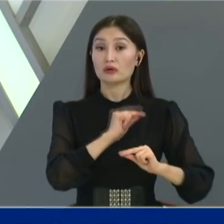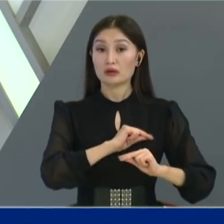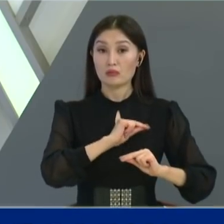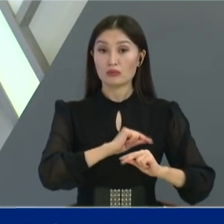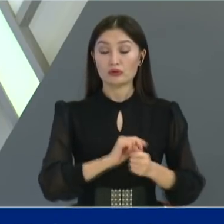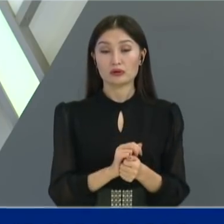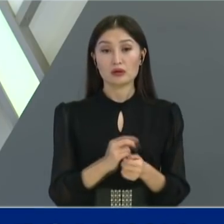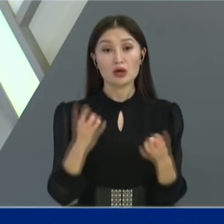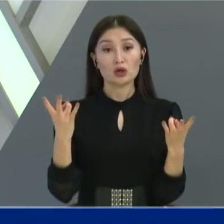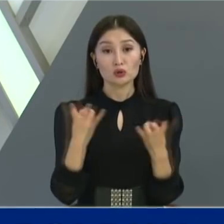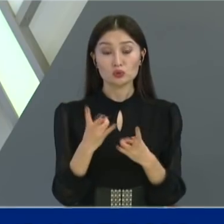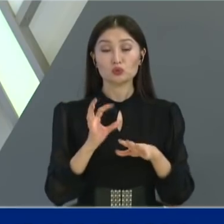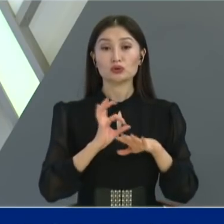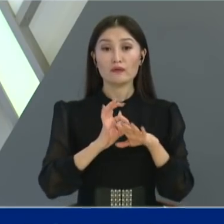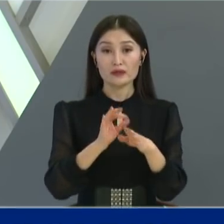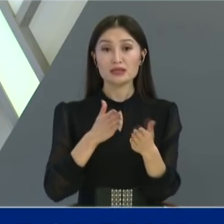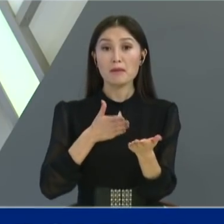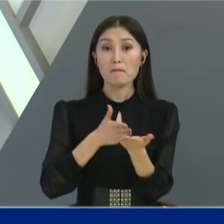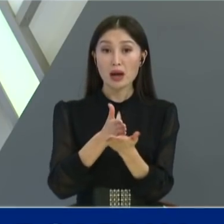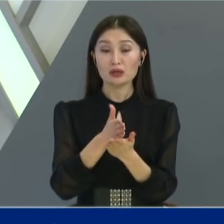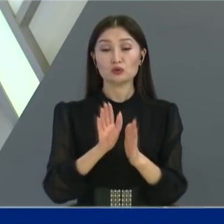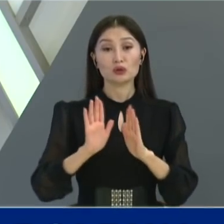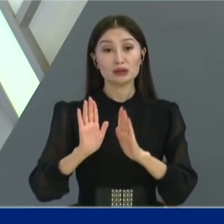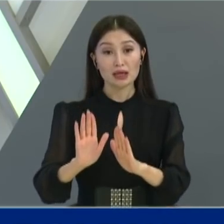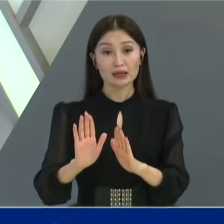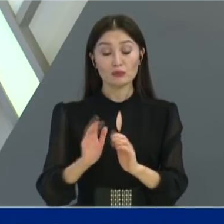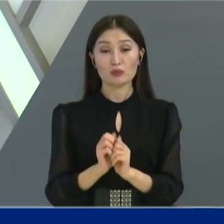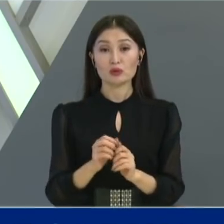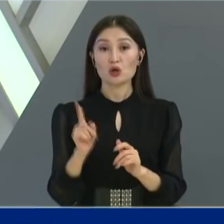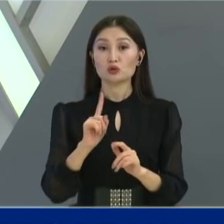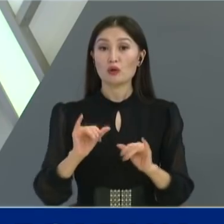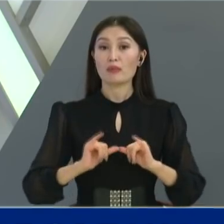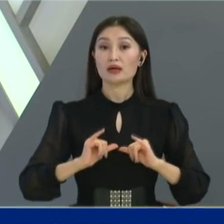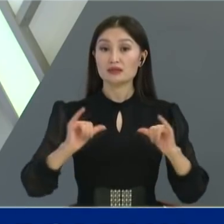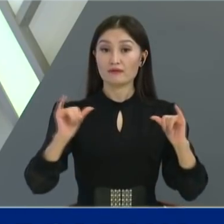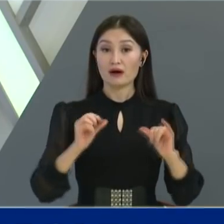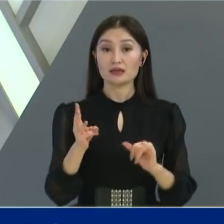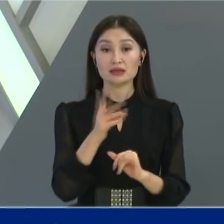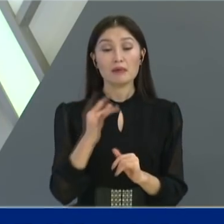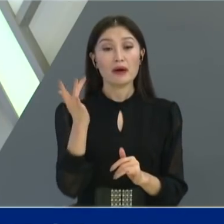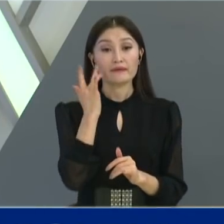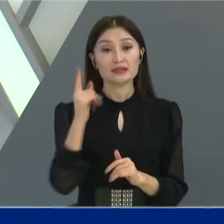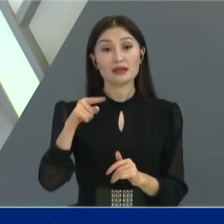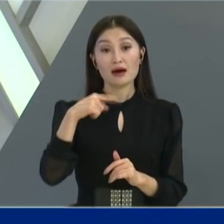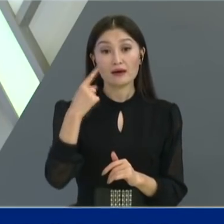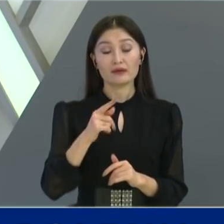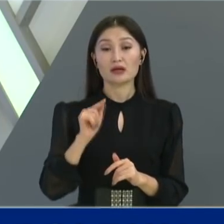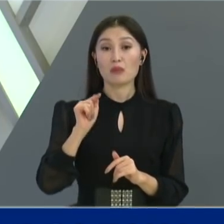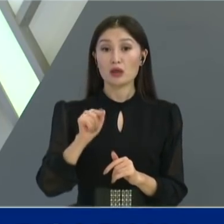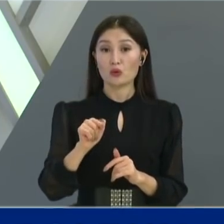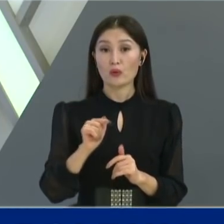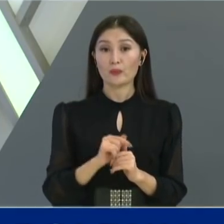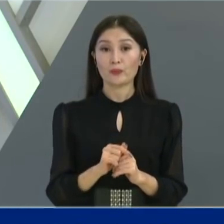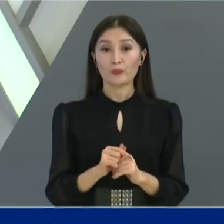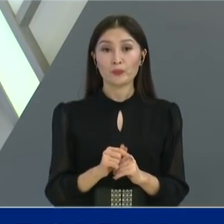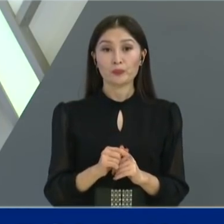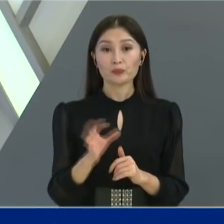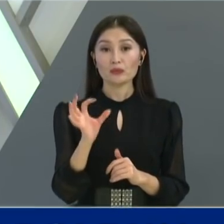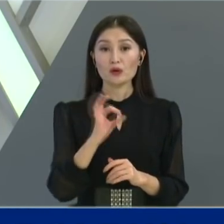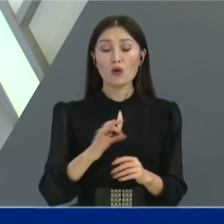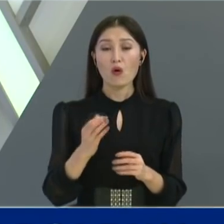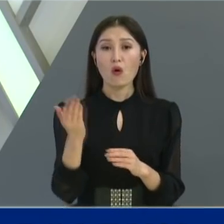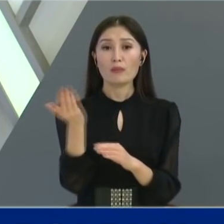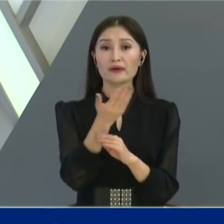Да. И нужно вести политику таким образом, чтобы развивалась. Мы всегда говорим о том, чтобы о